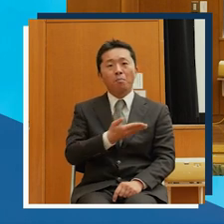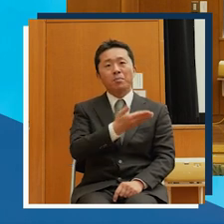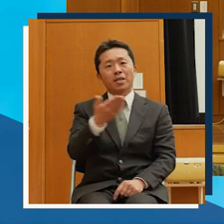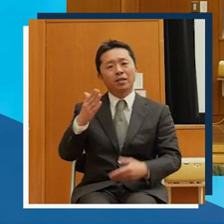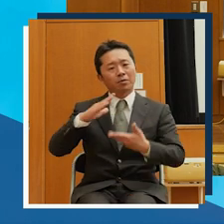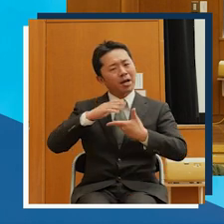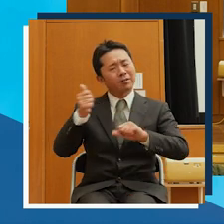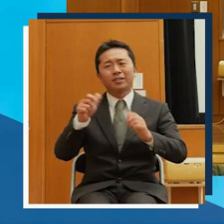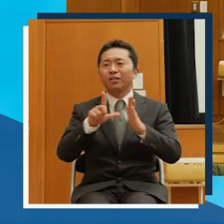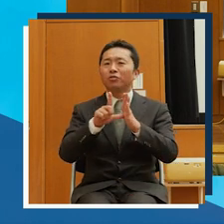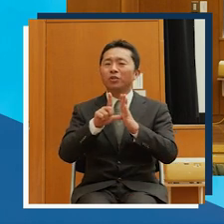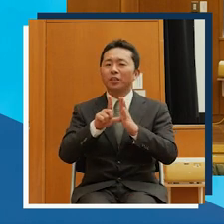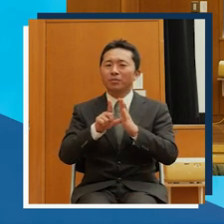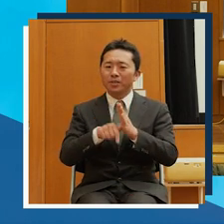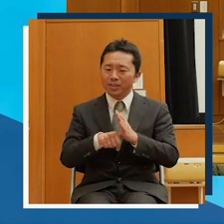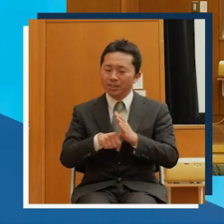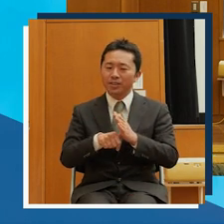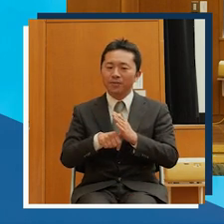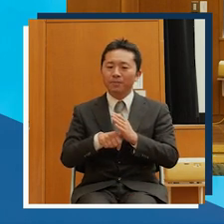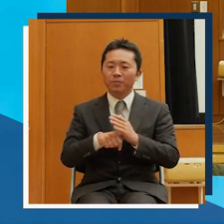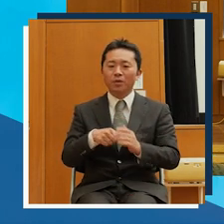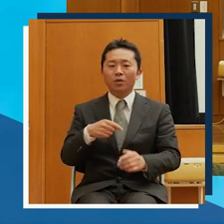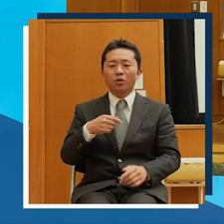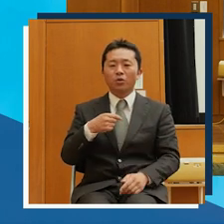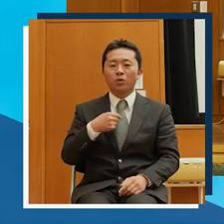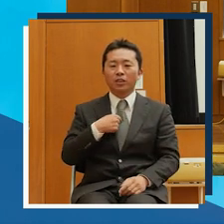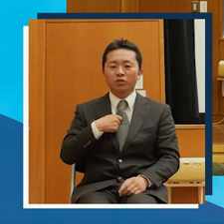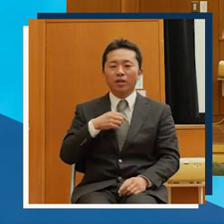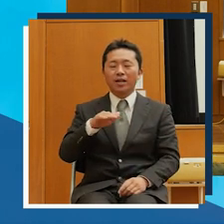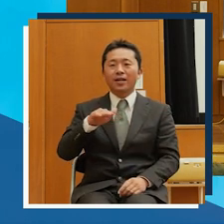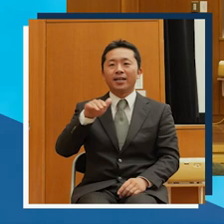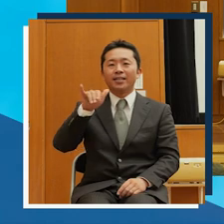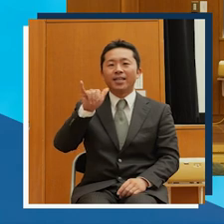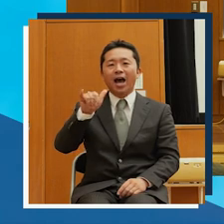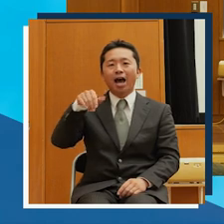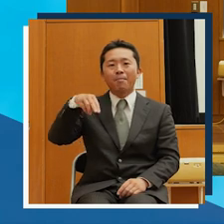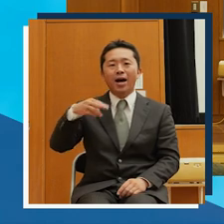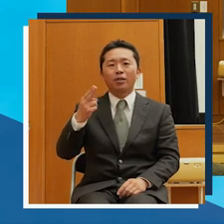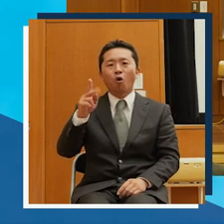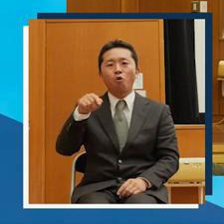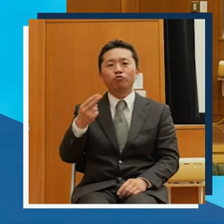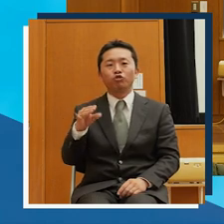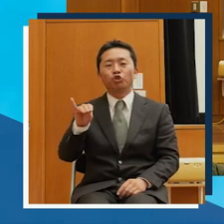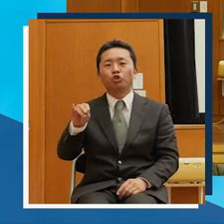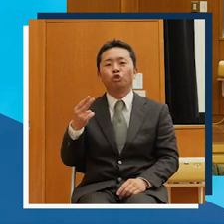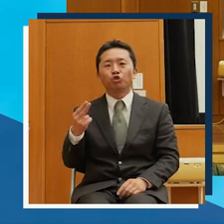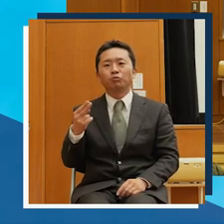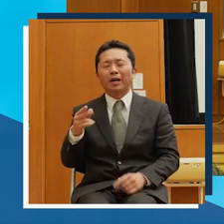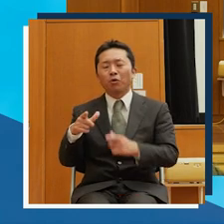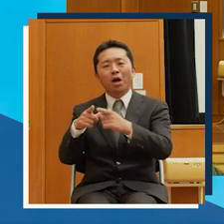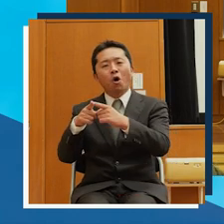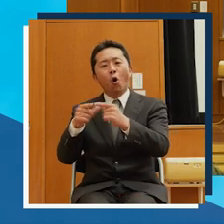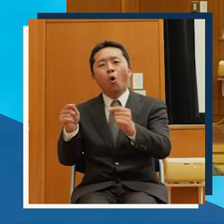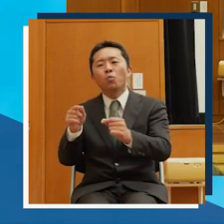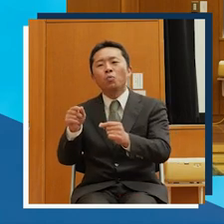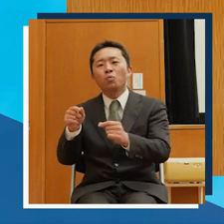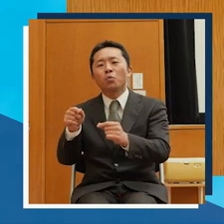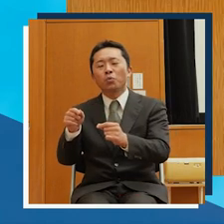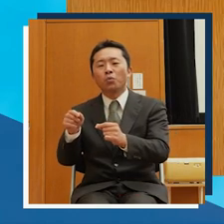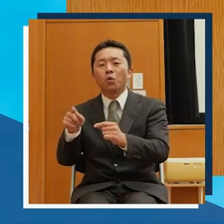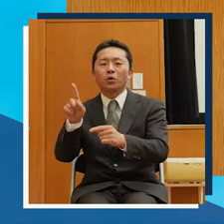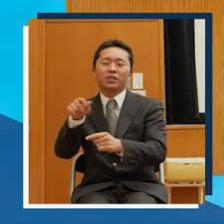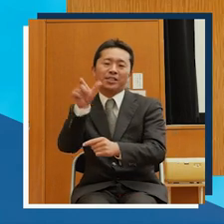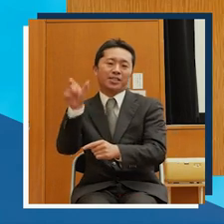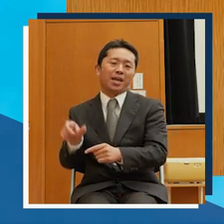のように大学生の頃はあ私は山トチ山トチってのは本土の人間本土っていうのも私たち普段本州人はつかないですよね本土